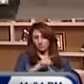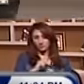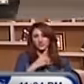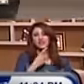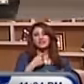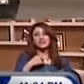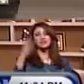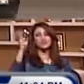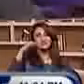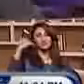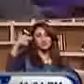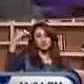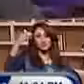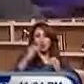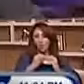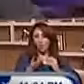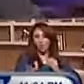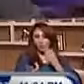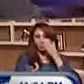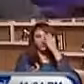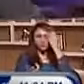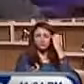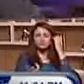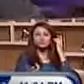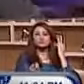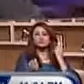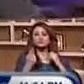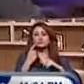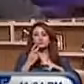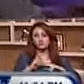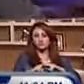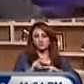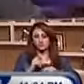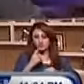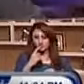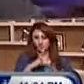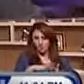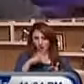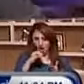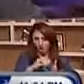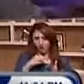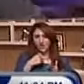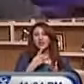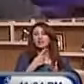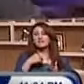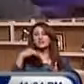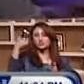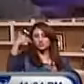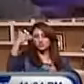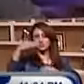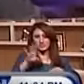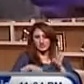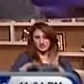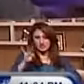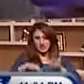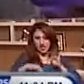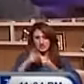ايه؟ والله هو بس الاول المسار، يعني انا حاطط كده هدف ان انا اخش سياسه اقتصاد